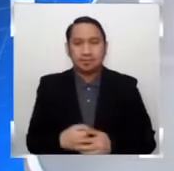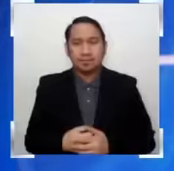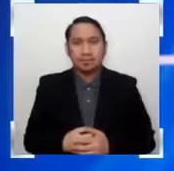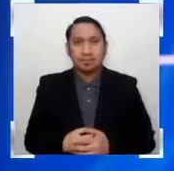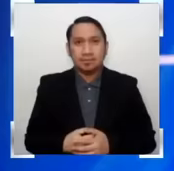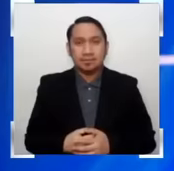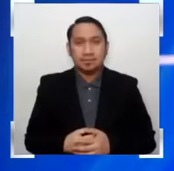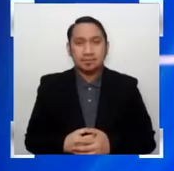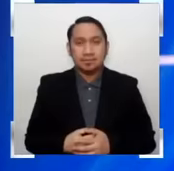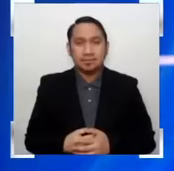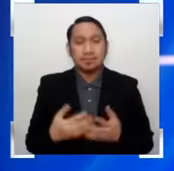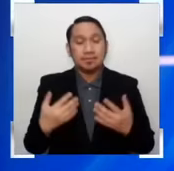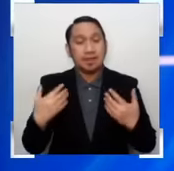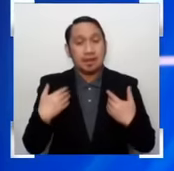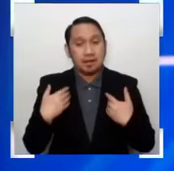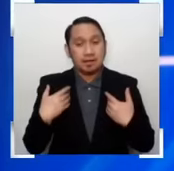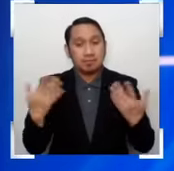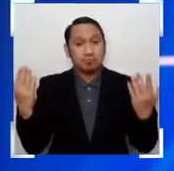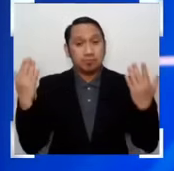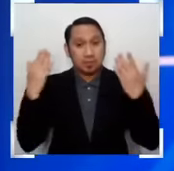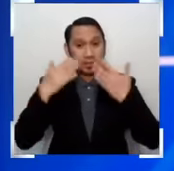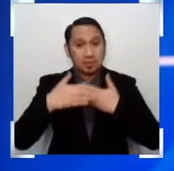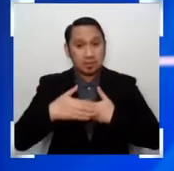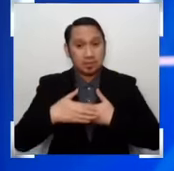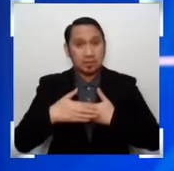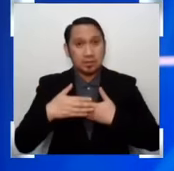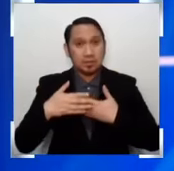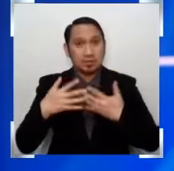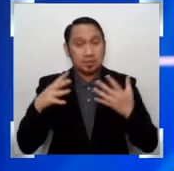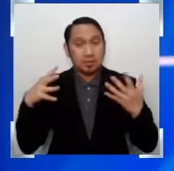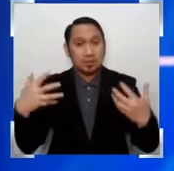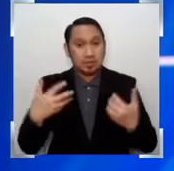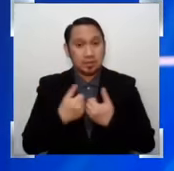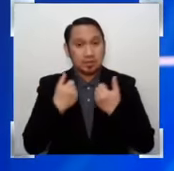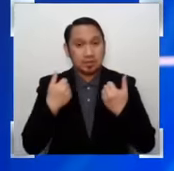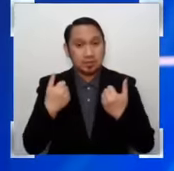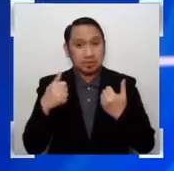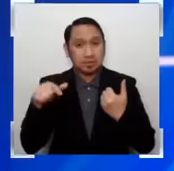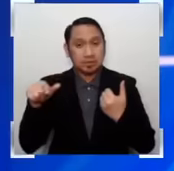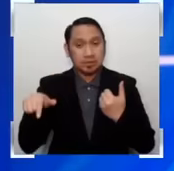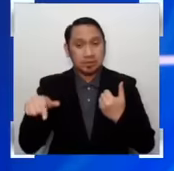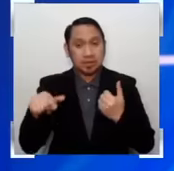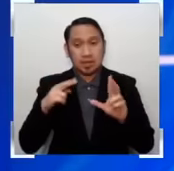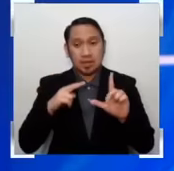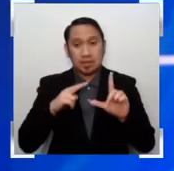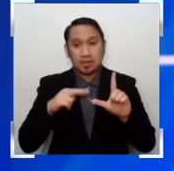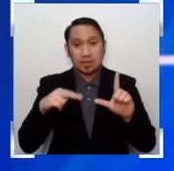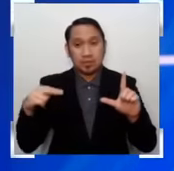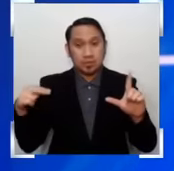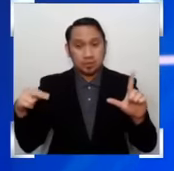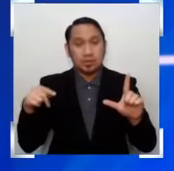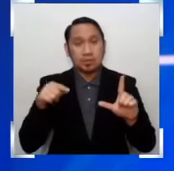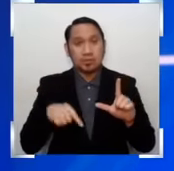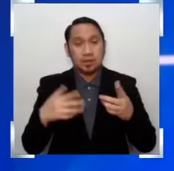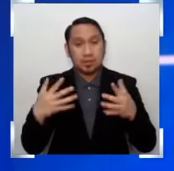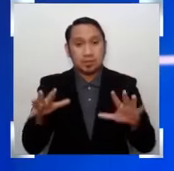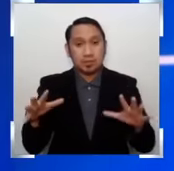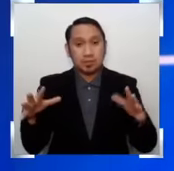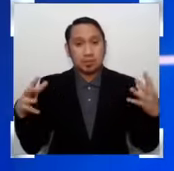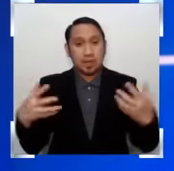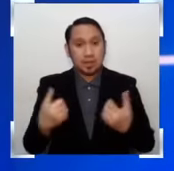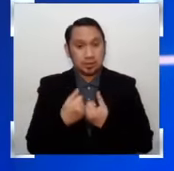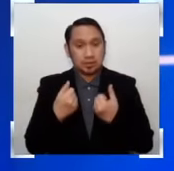Malagim na disgrasya sa La Union. Patay ang konduktor at dalawang pasahero matapos maaksidente ang sinasakyan nilang